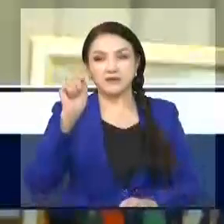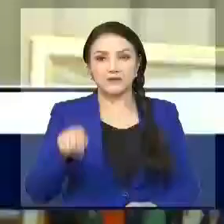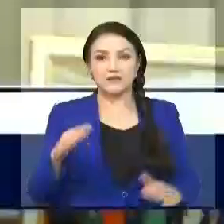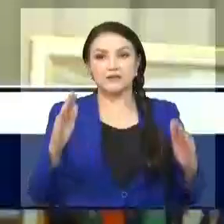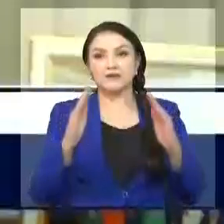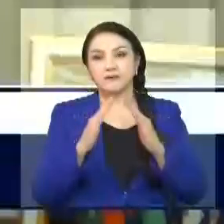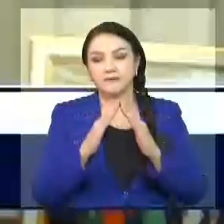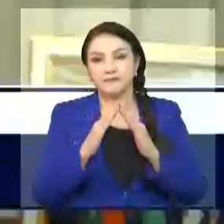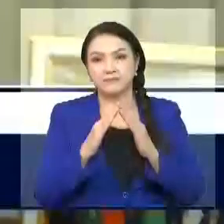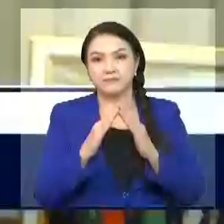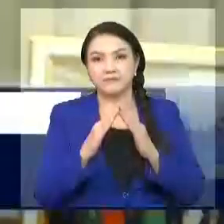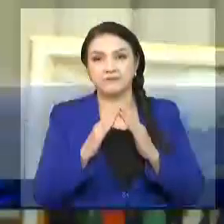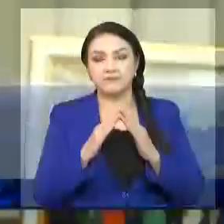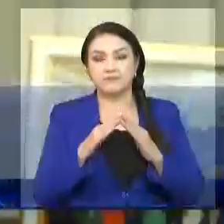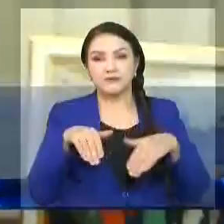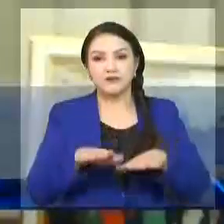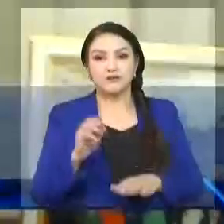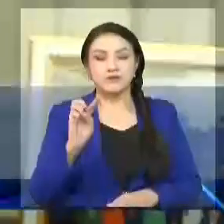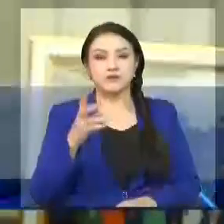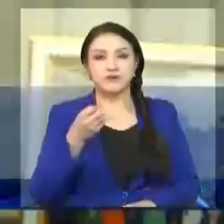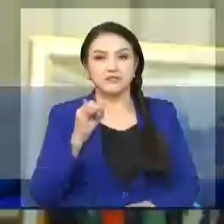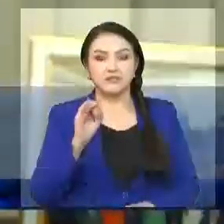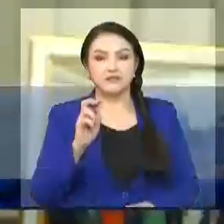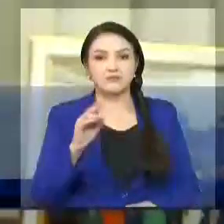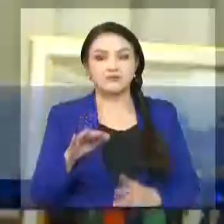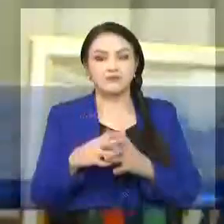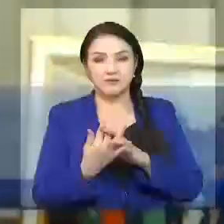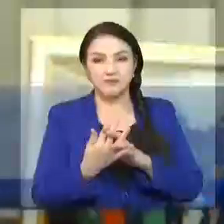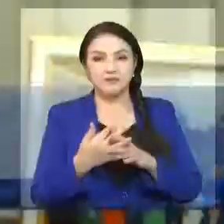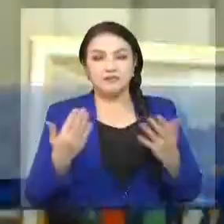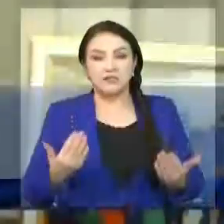домой, а мы жили в Новороссийском совхозе.